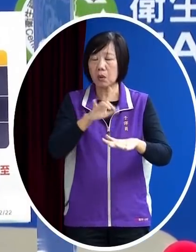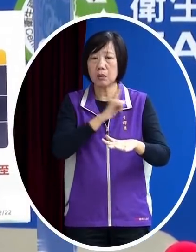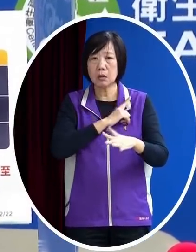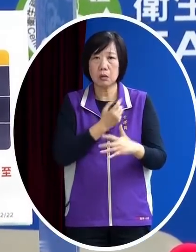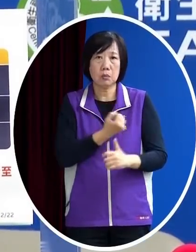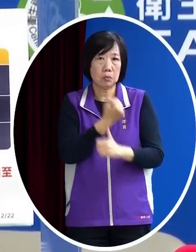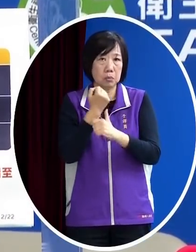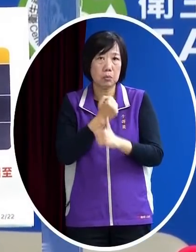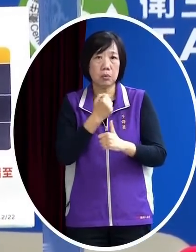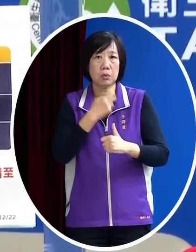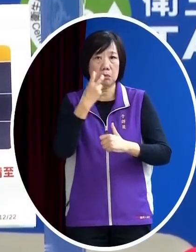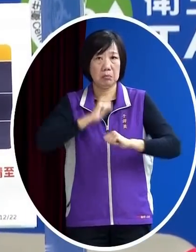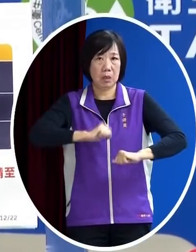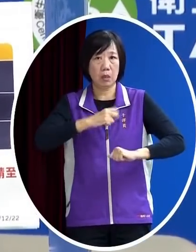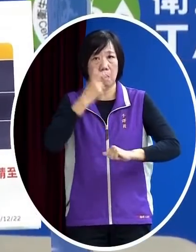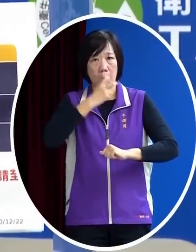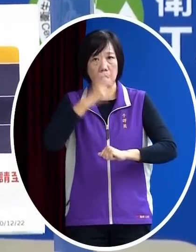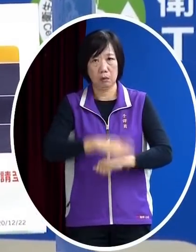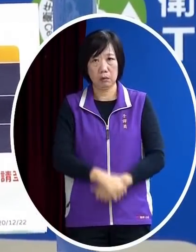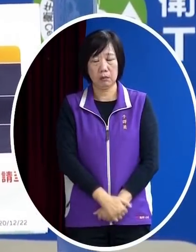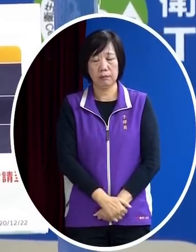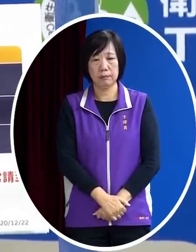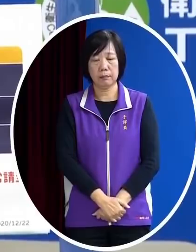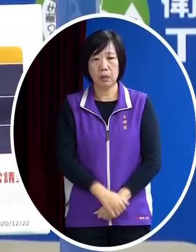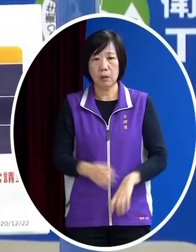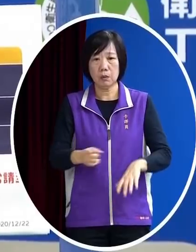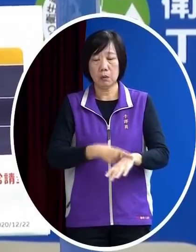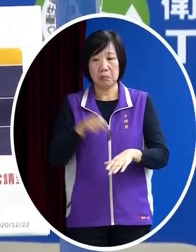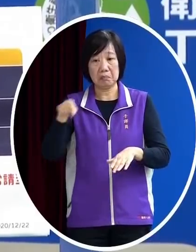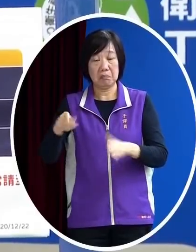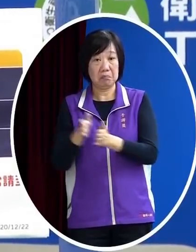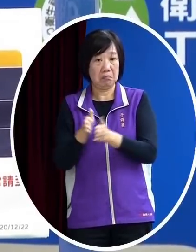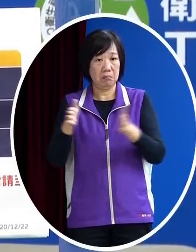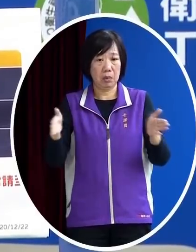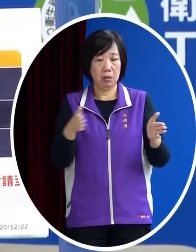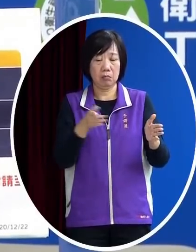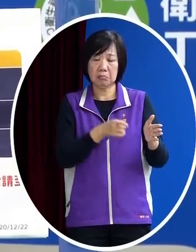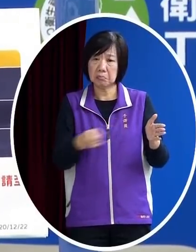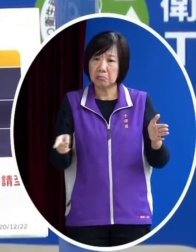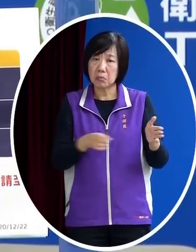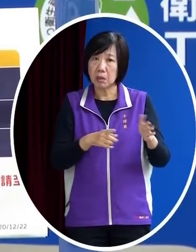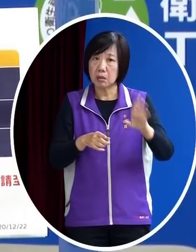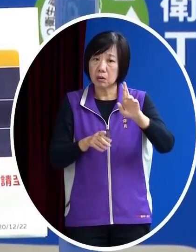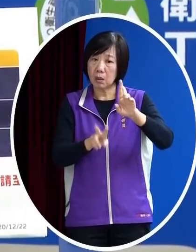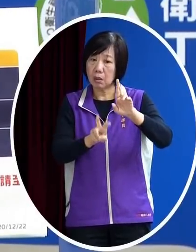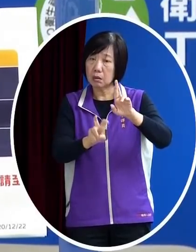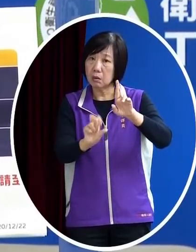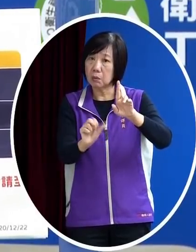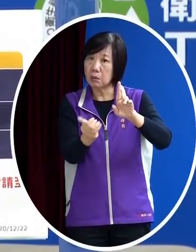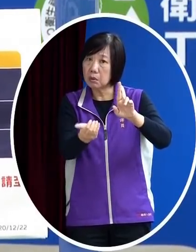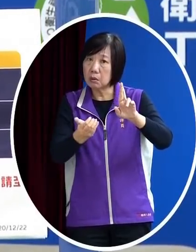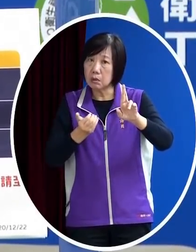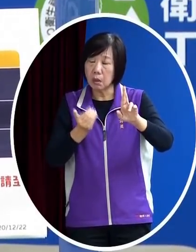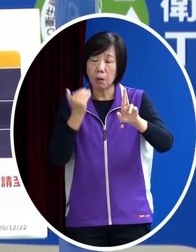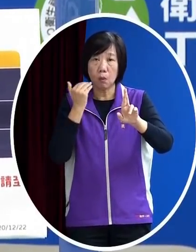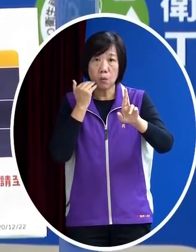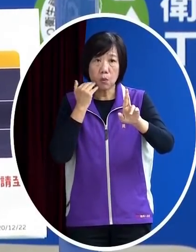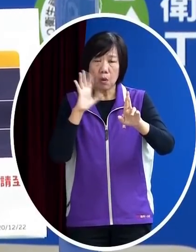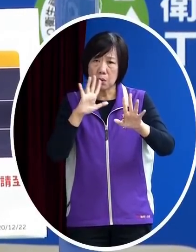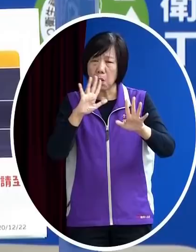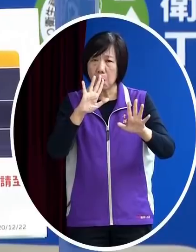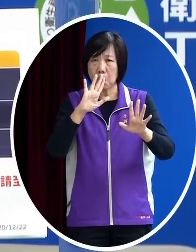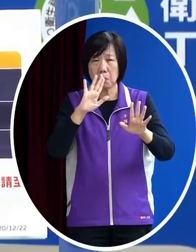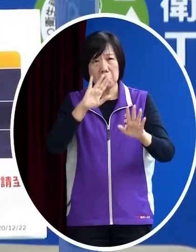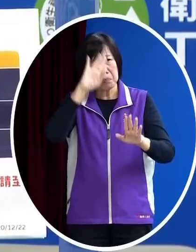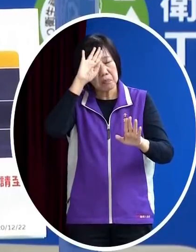健康管理。那从那个时候到中间到这个12月25日前，如果出现相